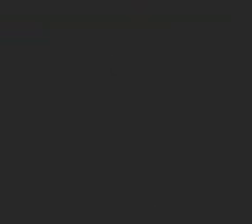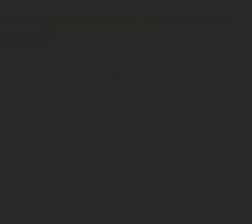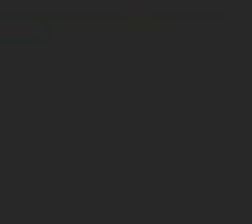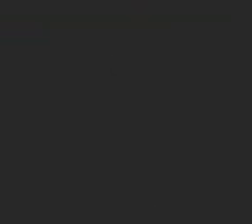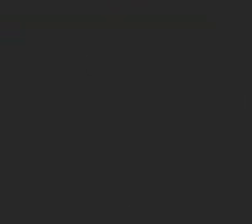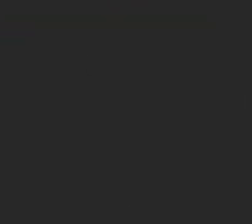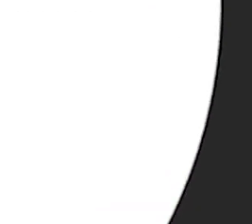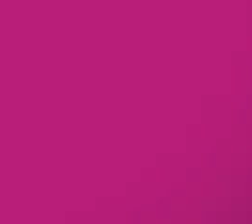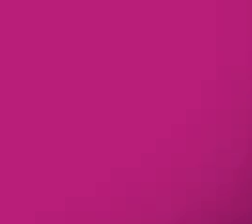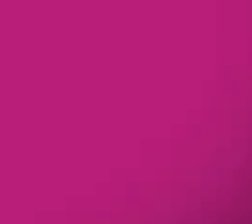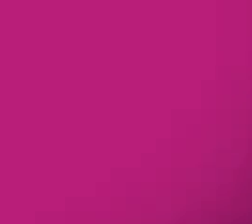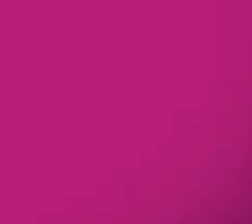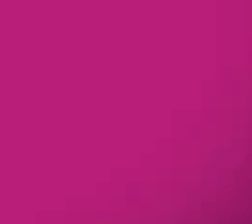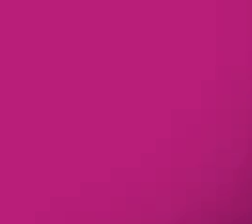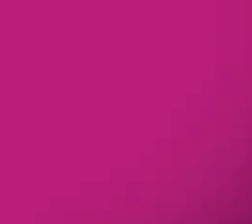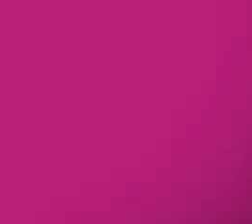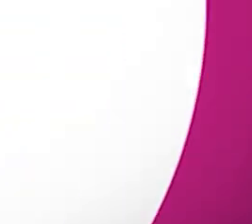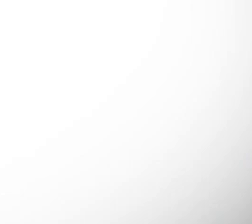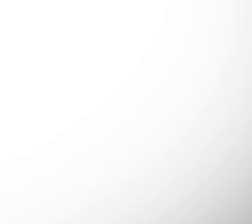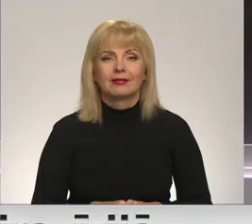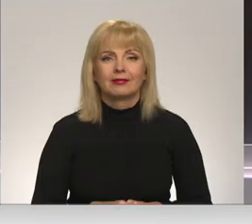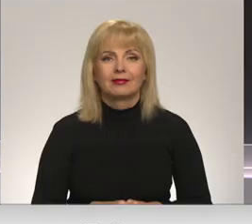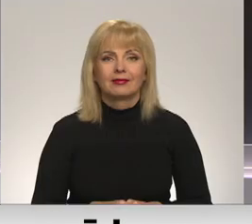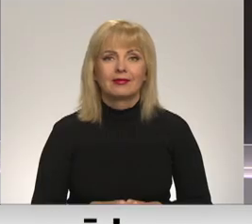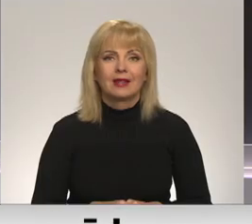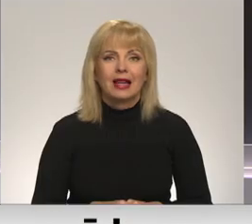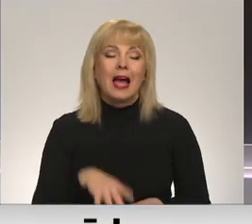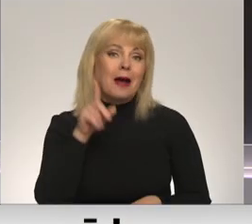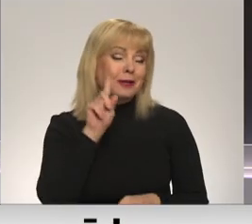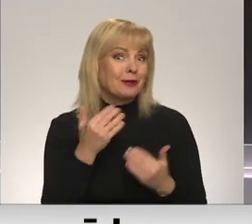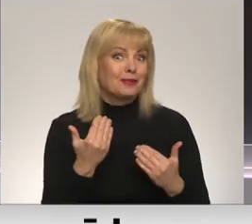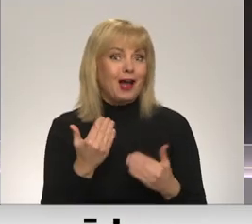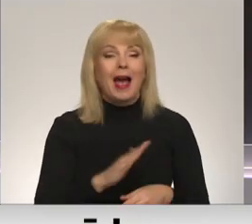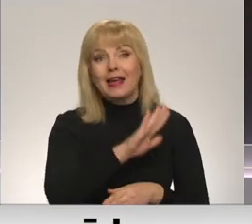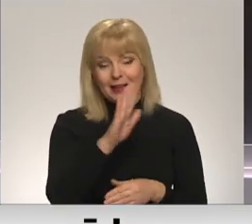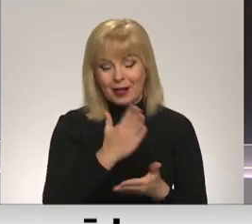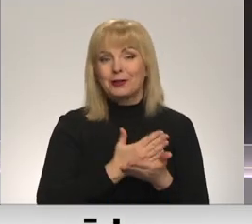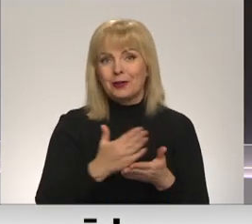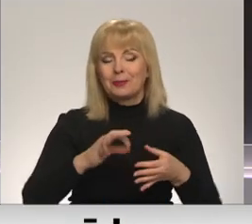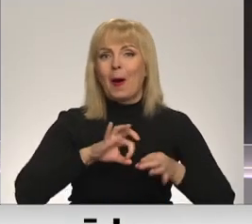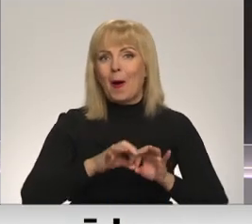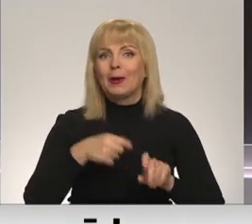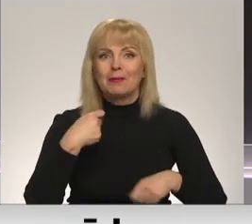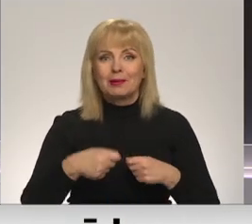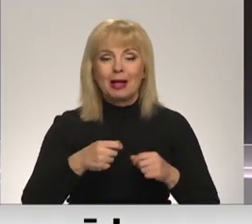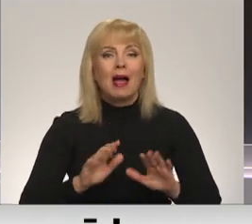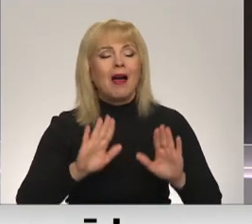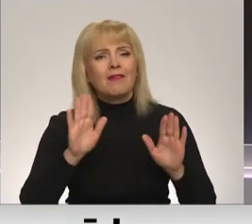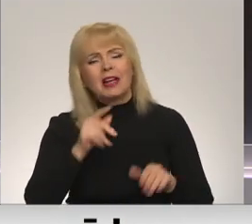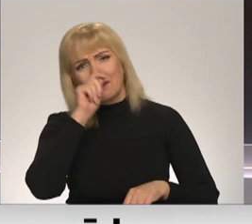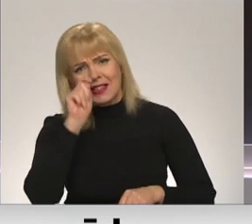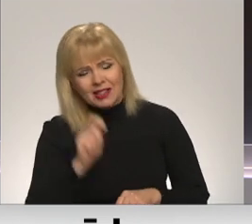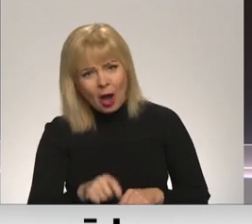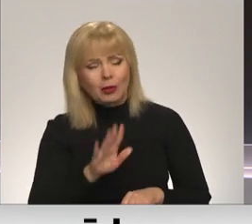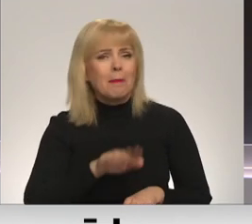Re, viss ēters ir te! Un, protams, šajās dienās turpinās olimpiskās spēles. Par veiksmēm un neveiksmēm jau